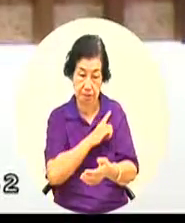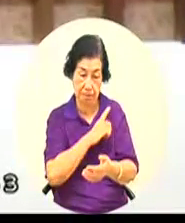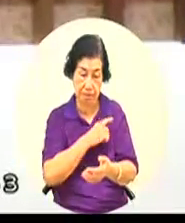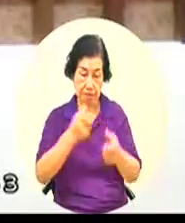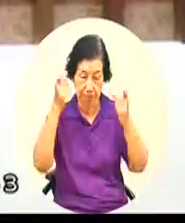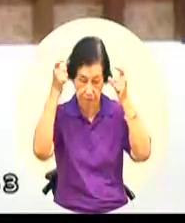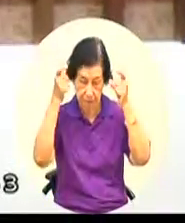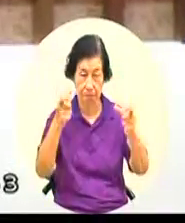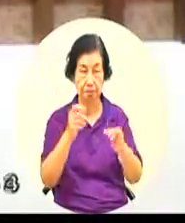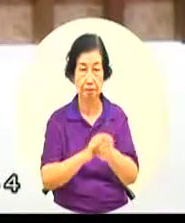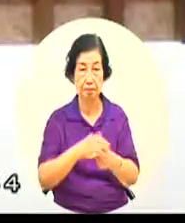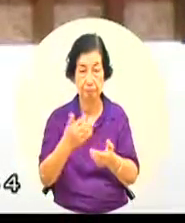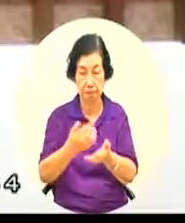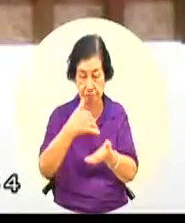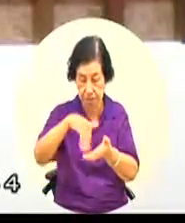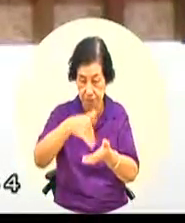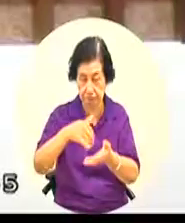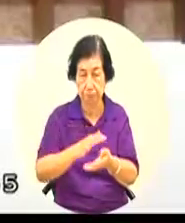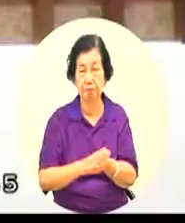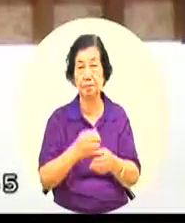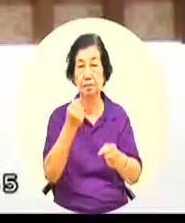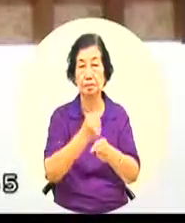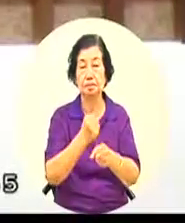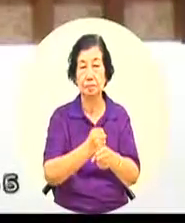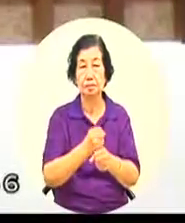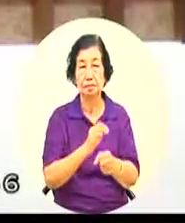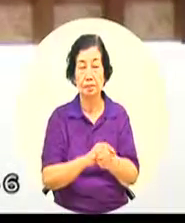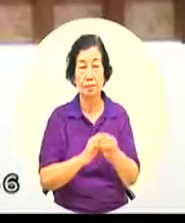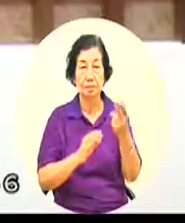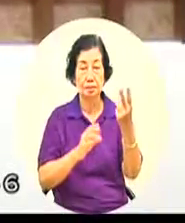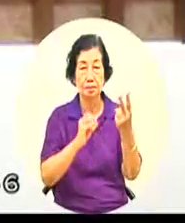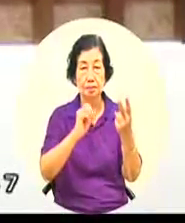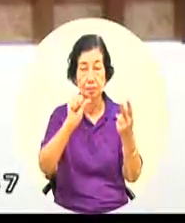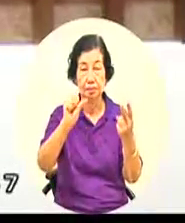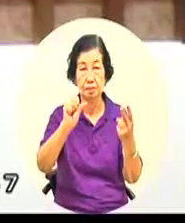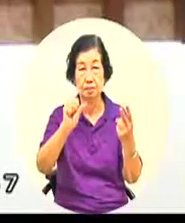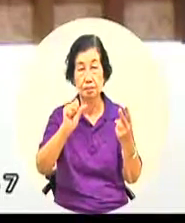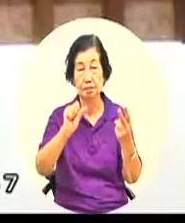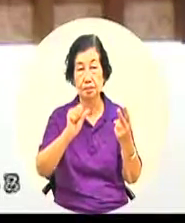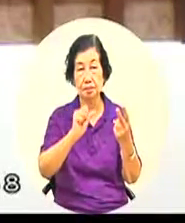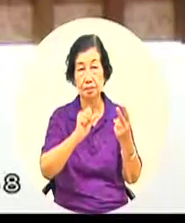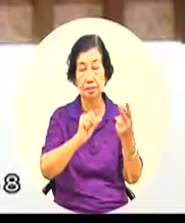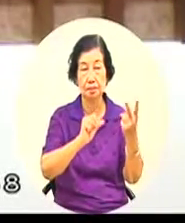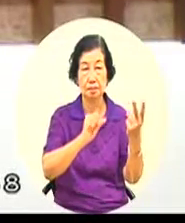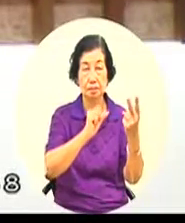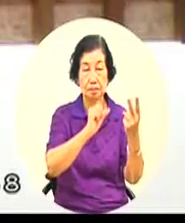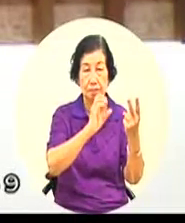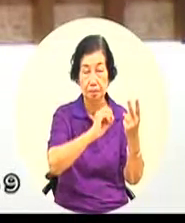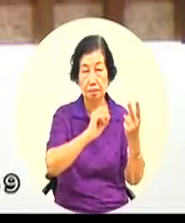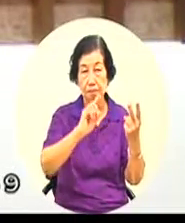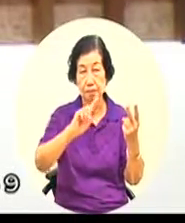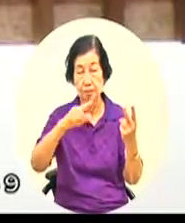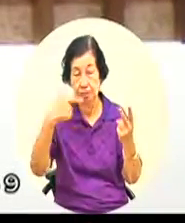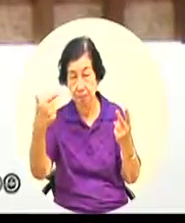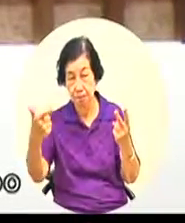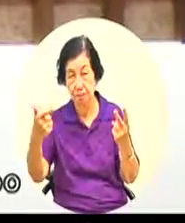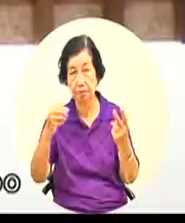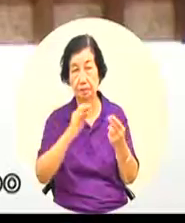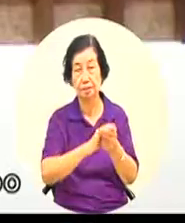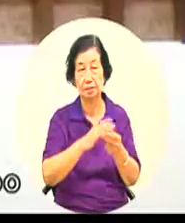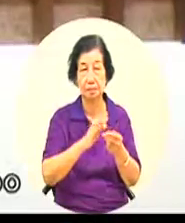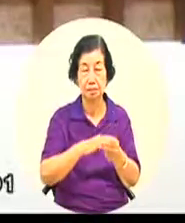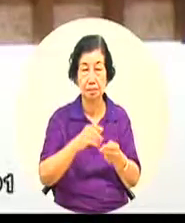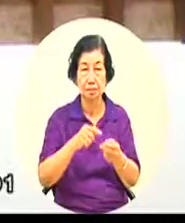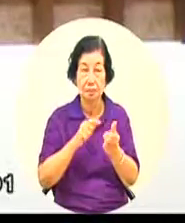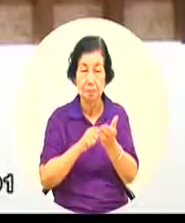那因为2015、2016都有这笔钱啊，我看起来你们是没有争取到这笔钱啦。我希望说你们要从